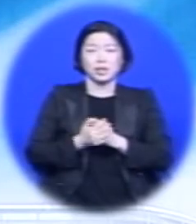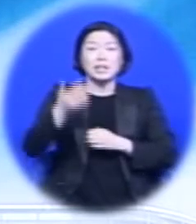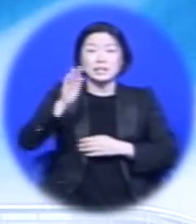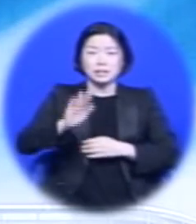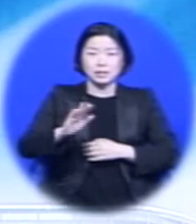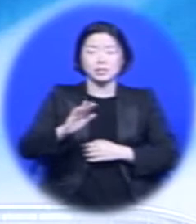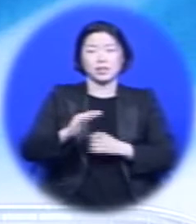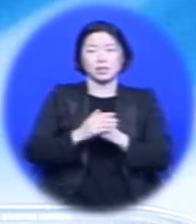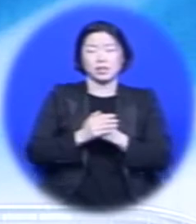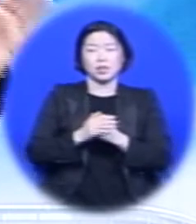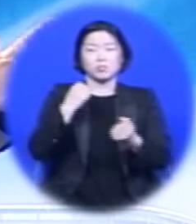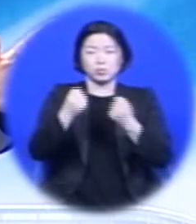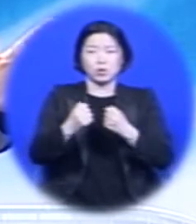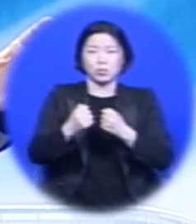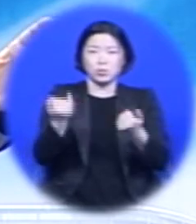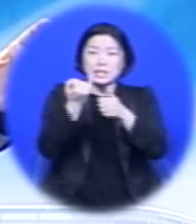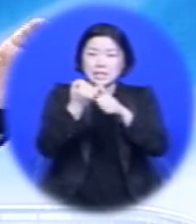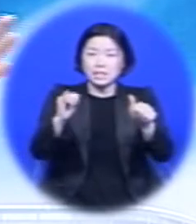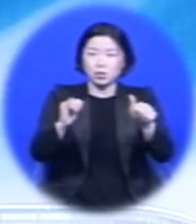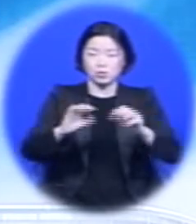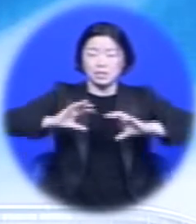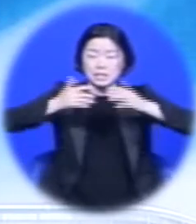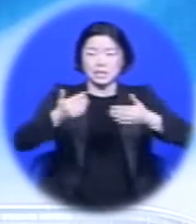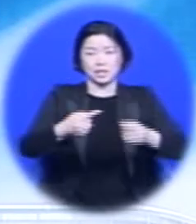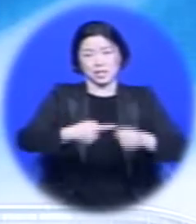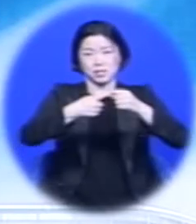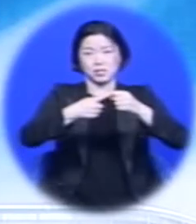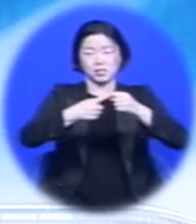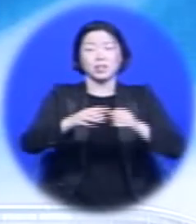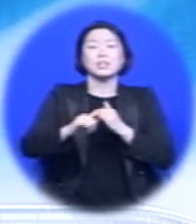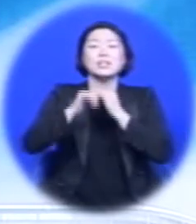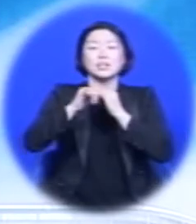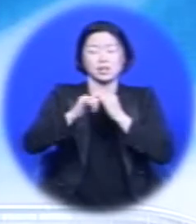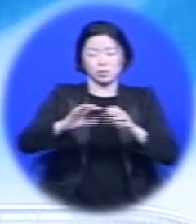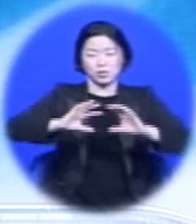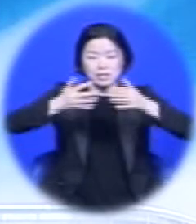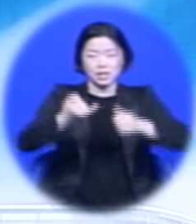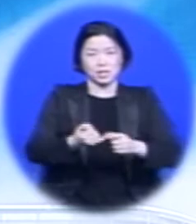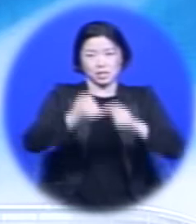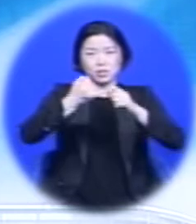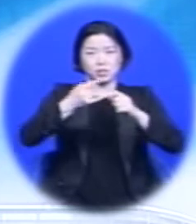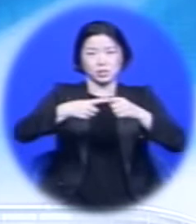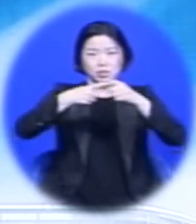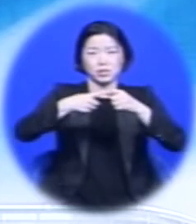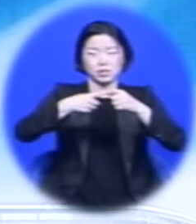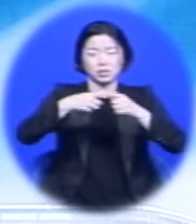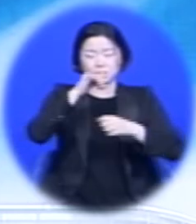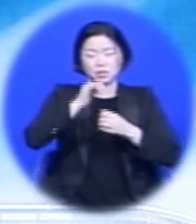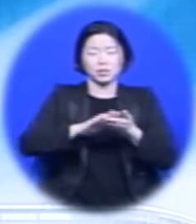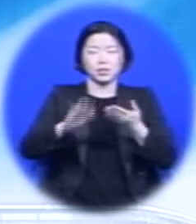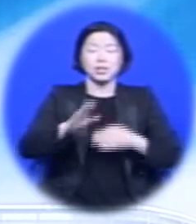그런데도 우리나라의 이혼율은 세계 제일이고 자살률 세계 제일입니다. 진짜 착각하고 있는